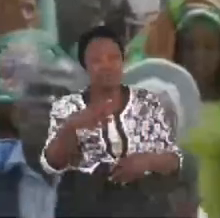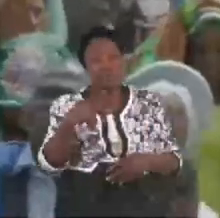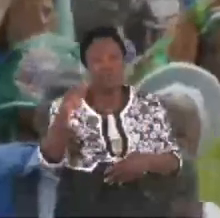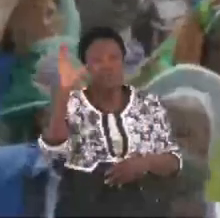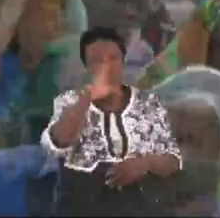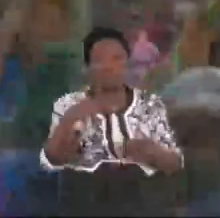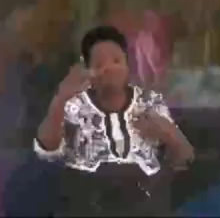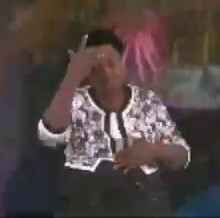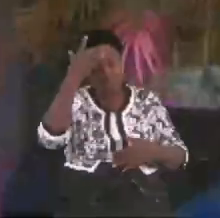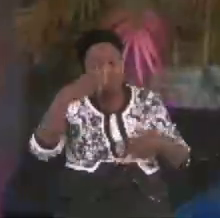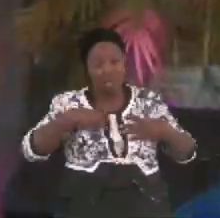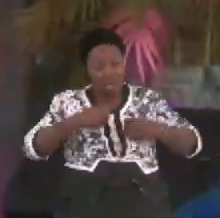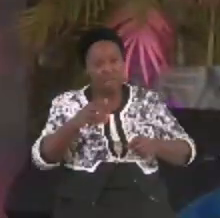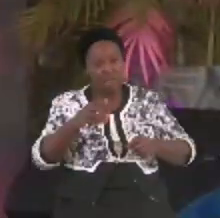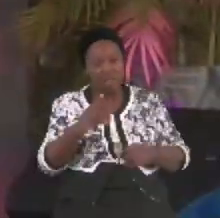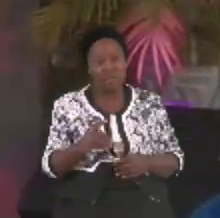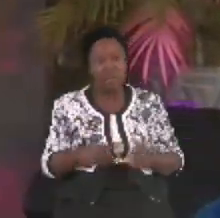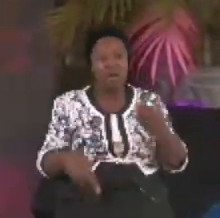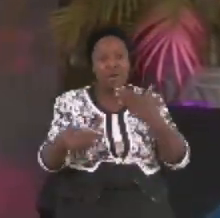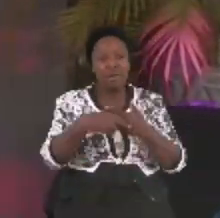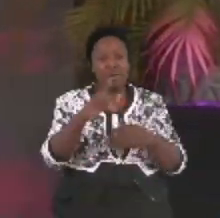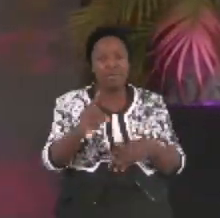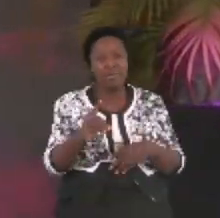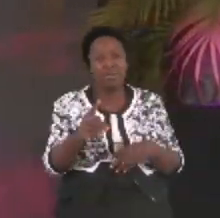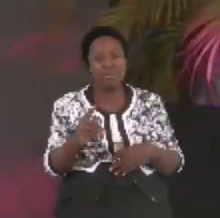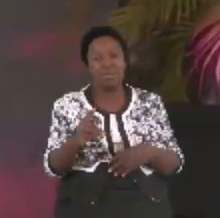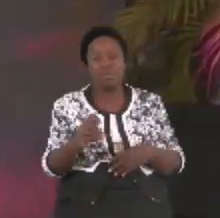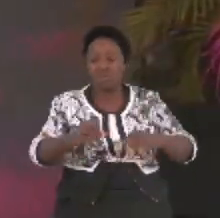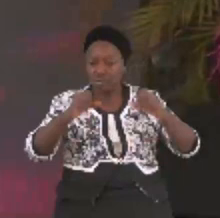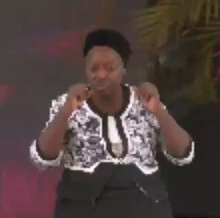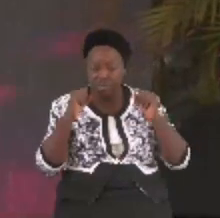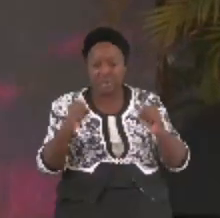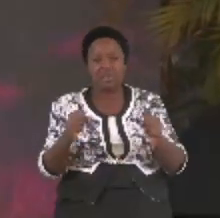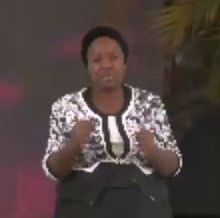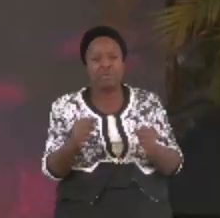Les malades guéris, rétablis, secourus.